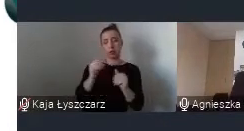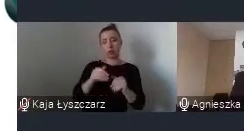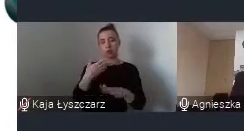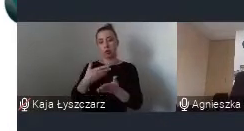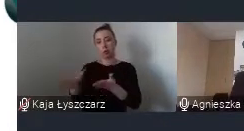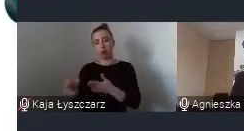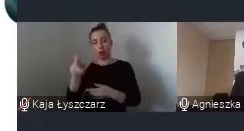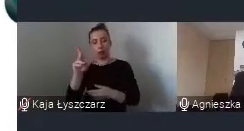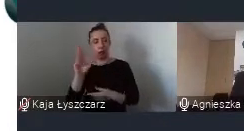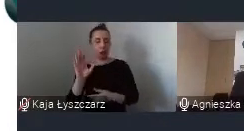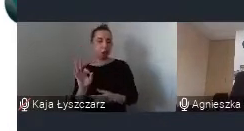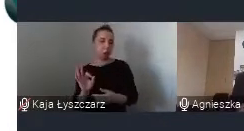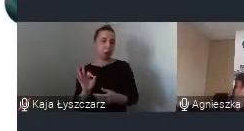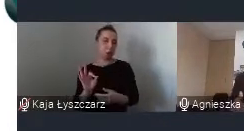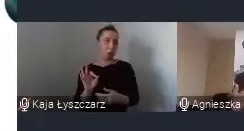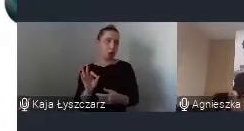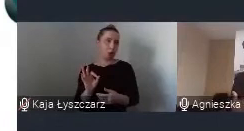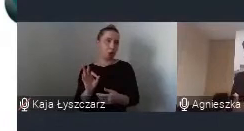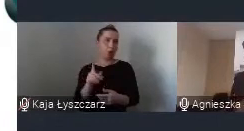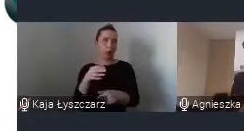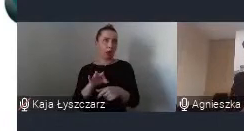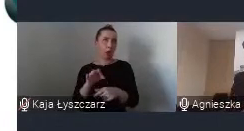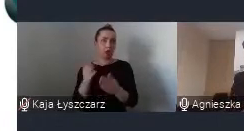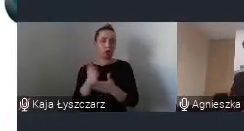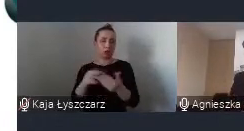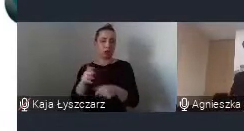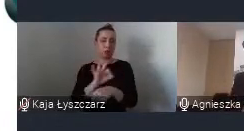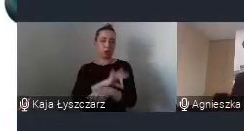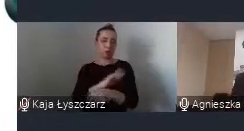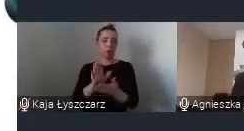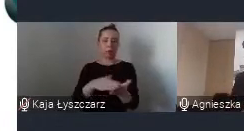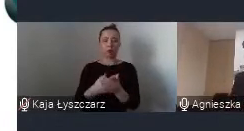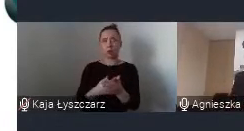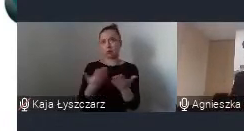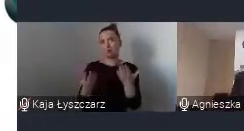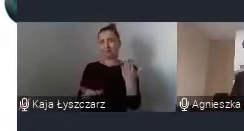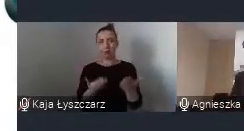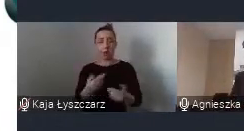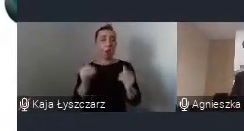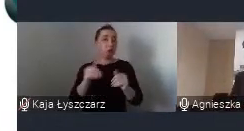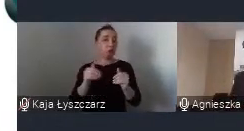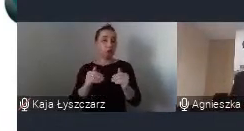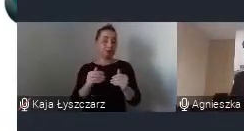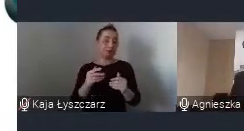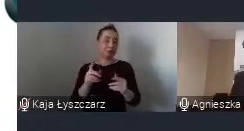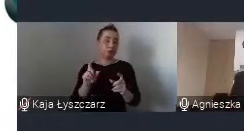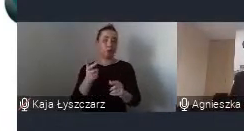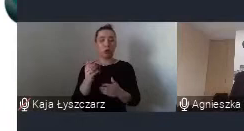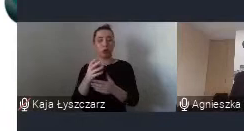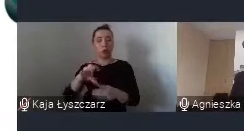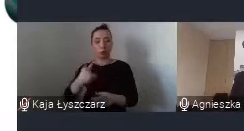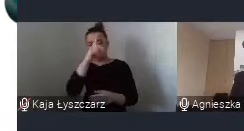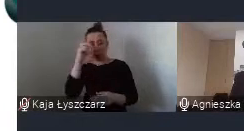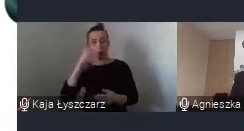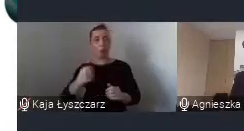właśnie nie dające gwarancji pełnego sukcesu. My się tego nie boimy, my tutaj eksperymentujemy, my